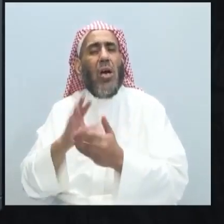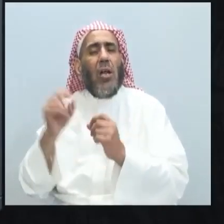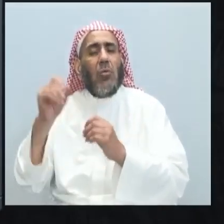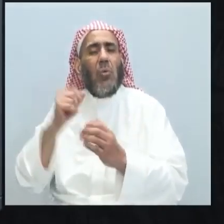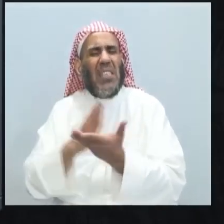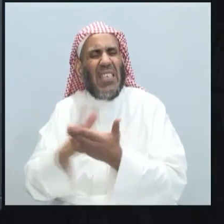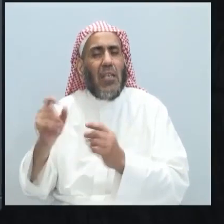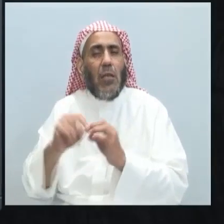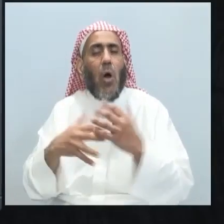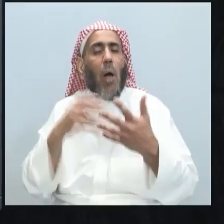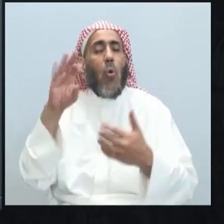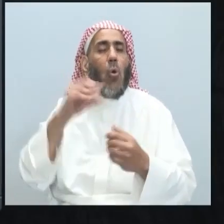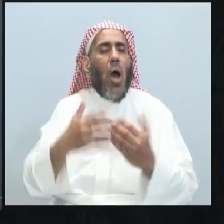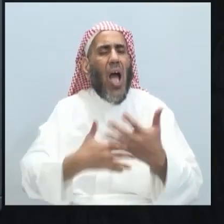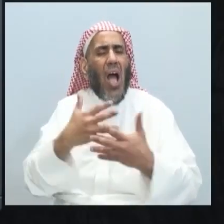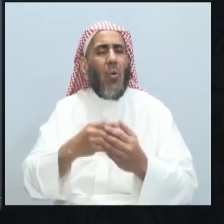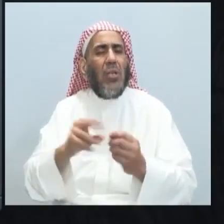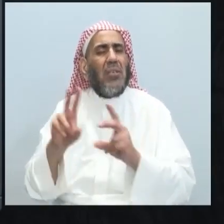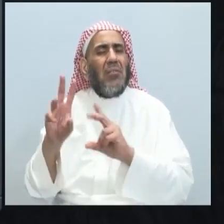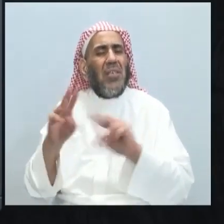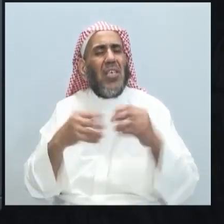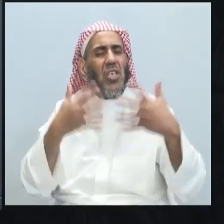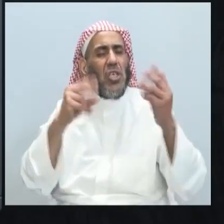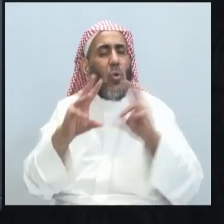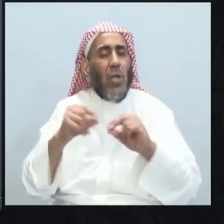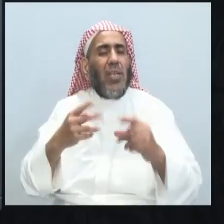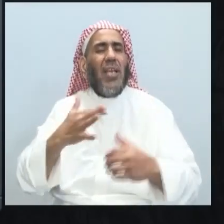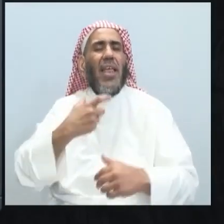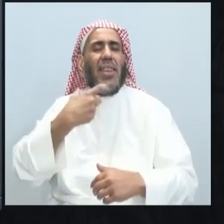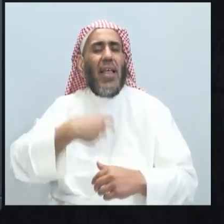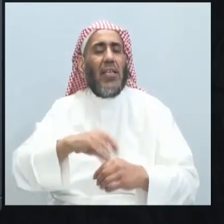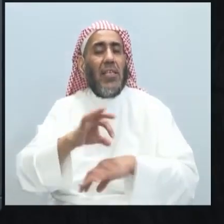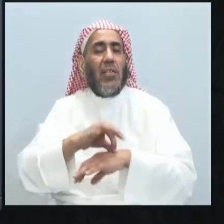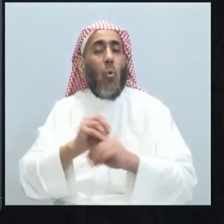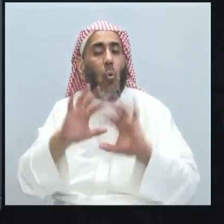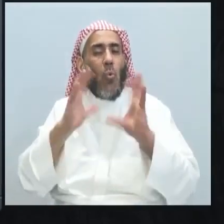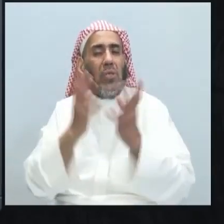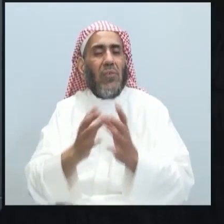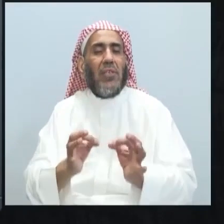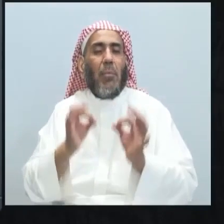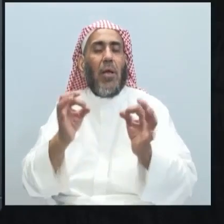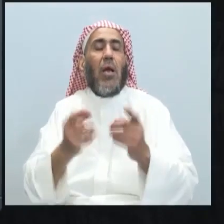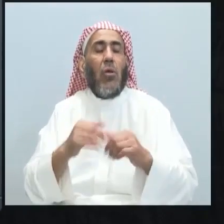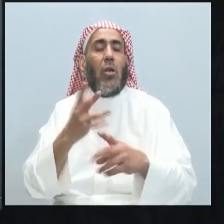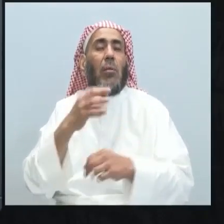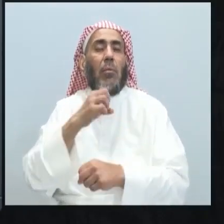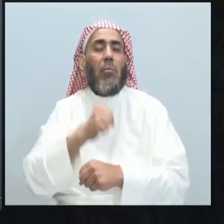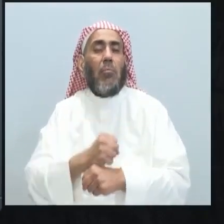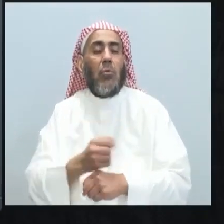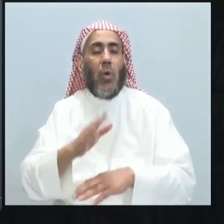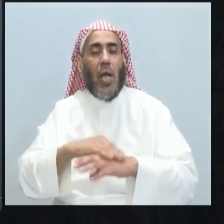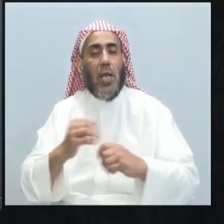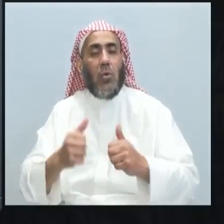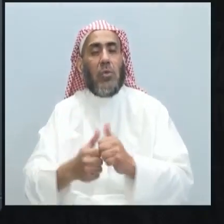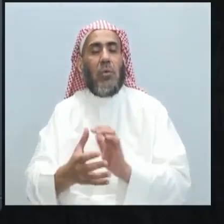القديم مدرسه ابو حاولت ايضا نظم ايضا الحديث عن ان الشعر هو الحديث عن الذات انسانيه وكذلك وصف وصف الطبيع هذا وصلى الله وسلم على نبينا